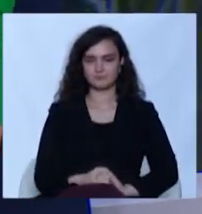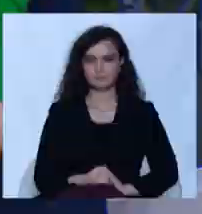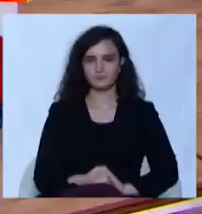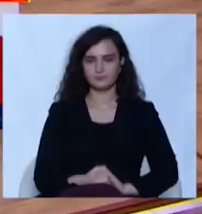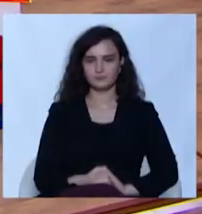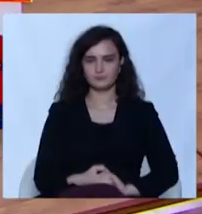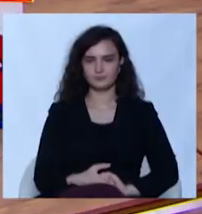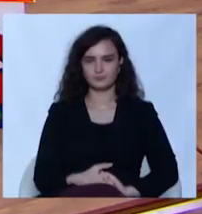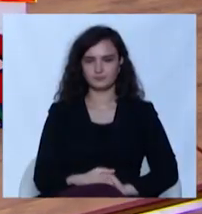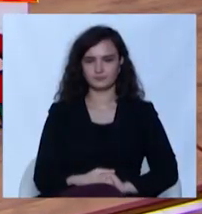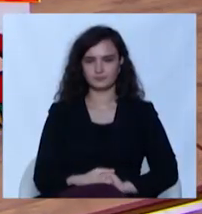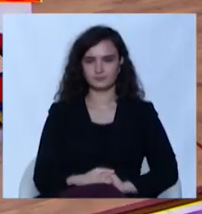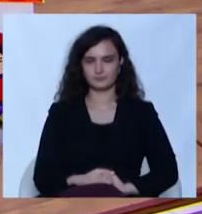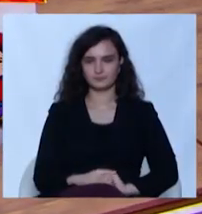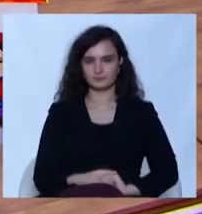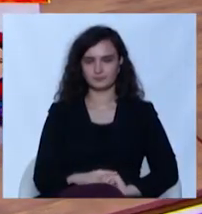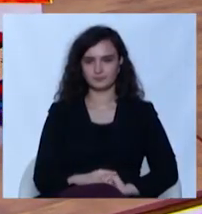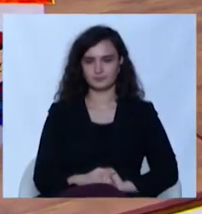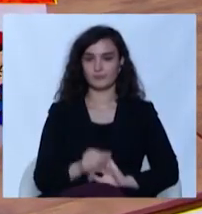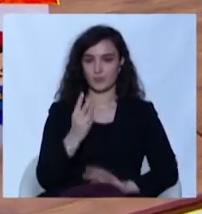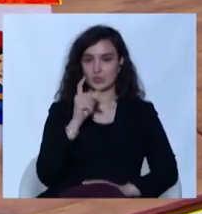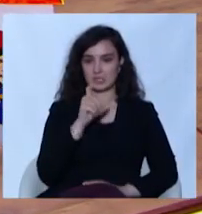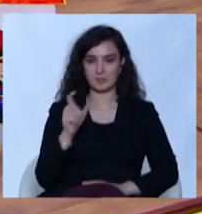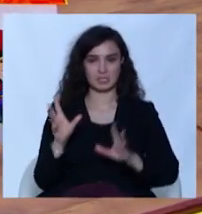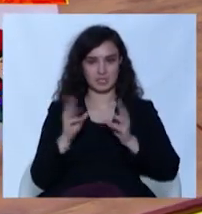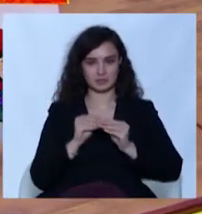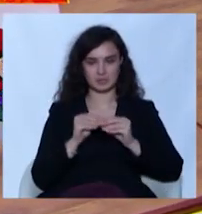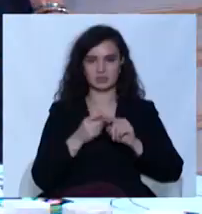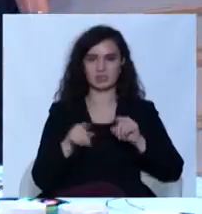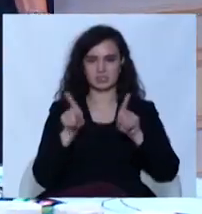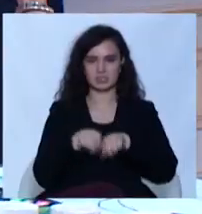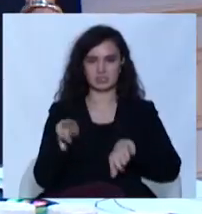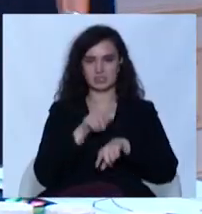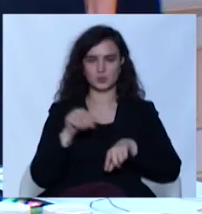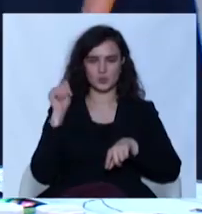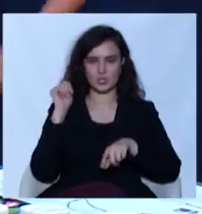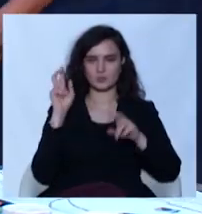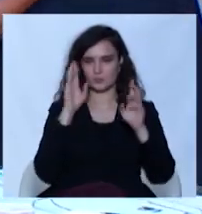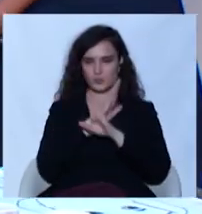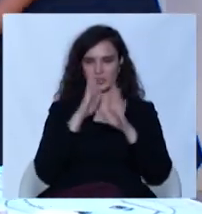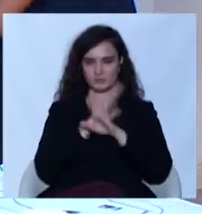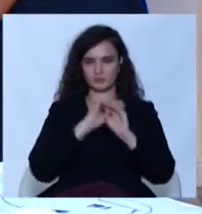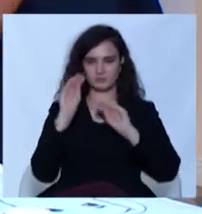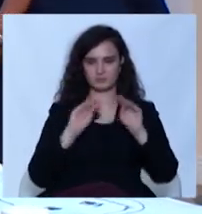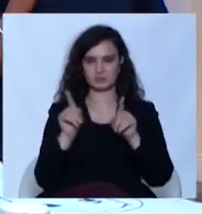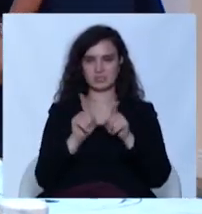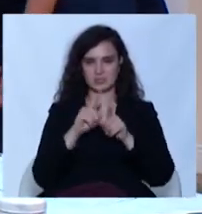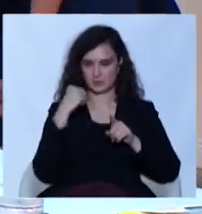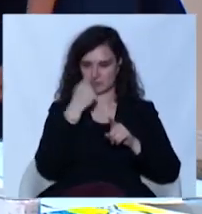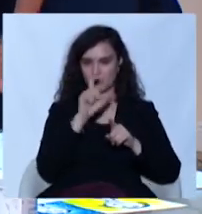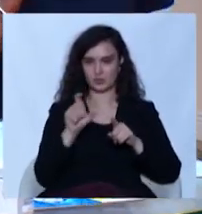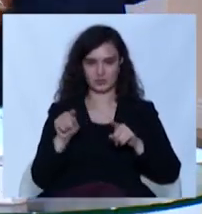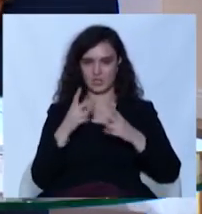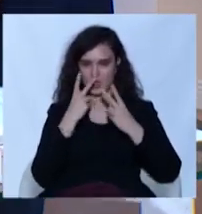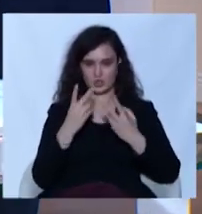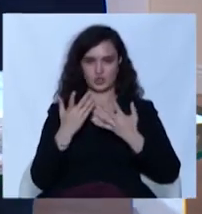არის კიდევ ორი ადამიანი ერთად, ესენიც არიან უკან პეიზაჟის ფონზე და ნახეთ ესეც პორტრეტი, აქ არ